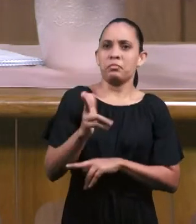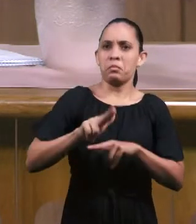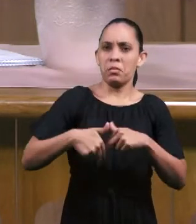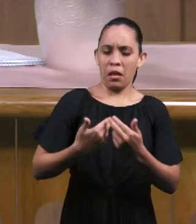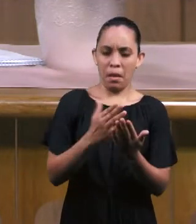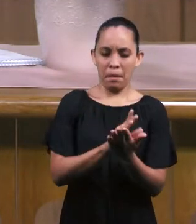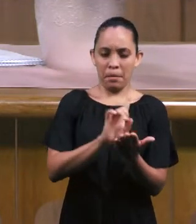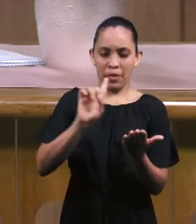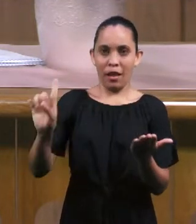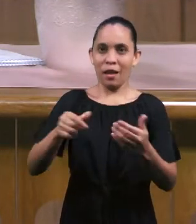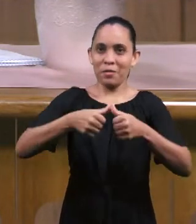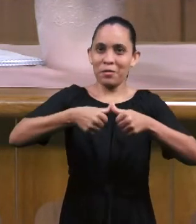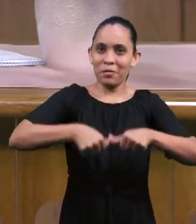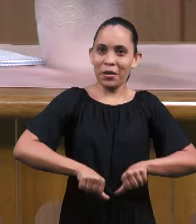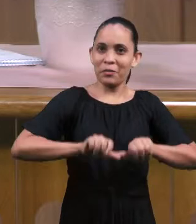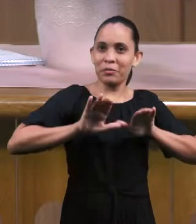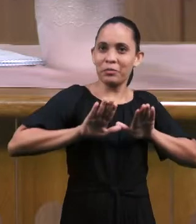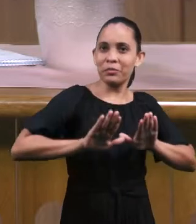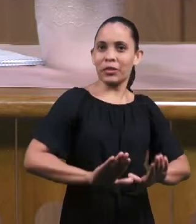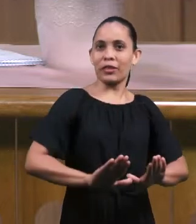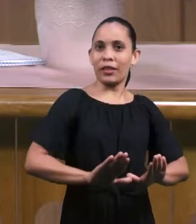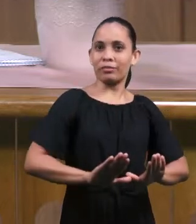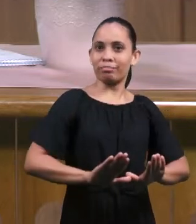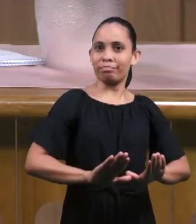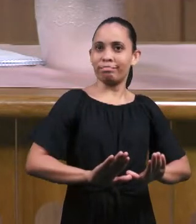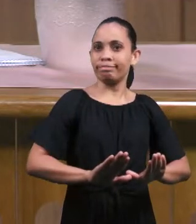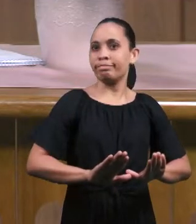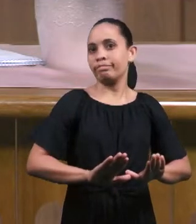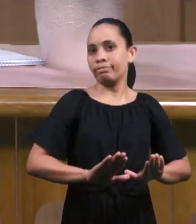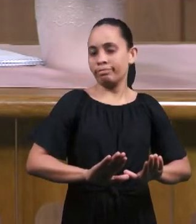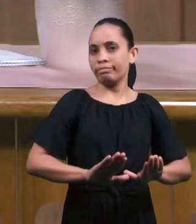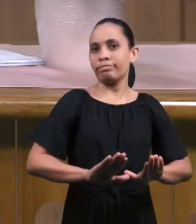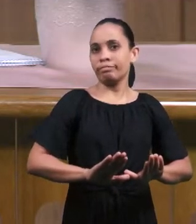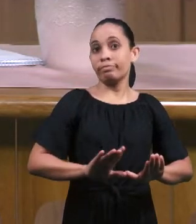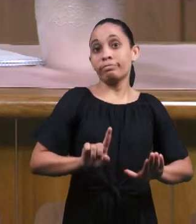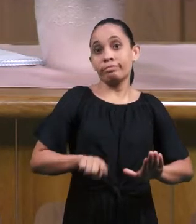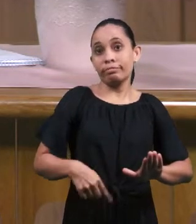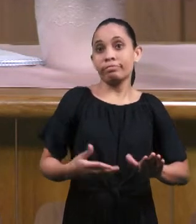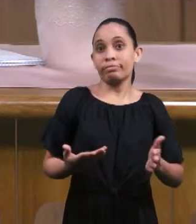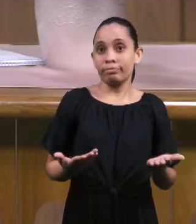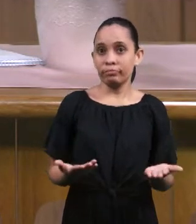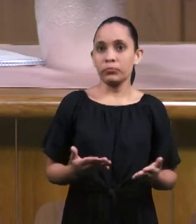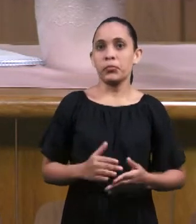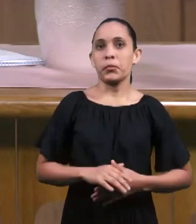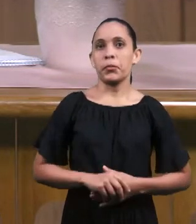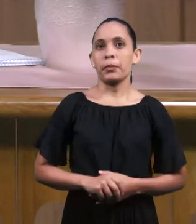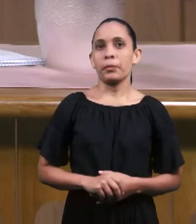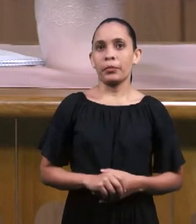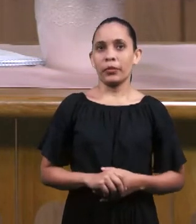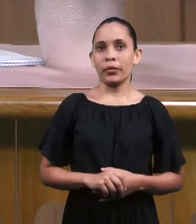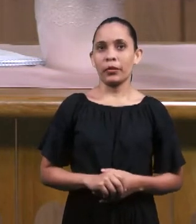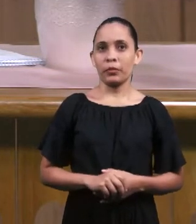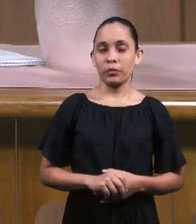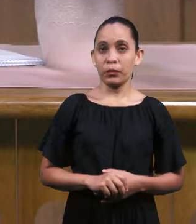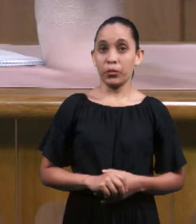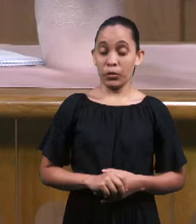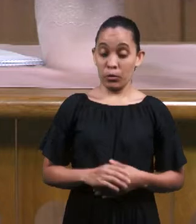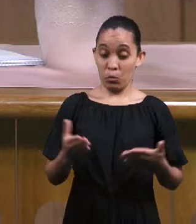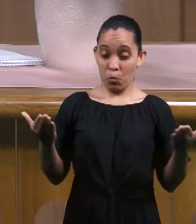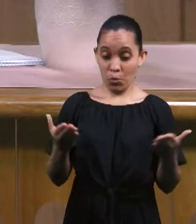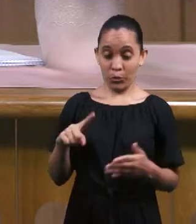on a dit non, non, on va le connaître par la parole de Dieu. Et Martin Luther a dit, la parole va rester.